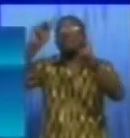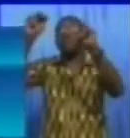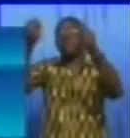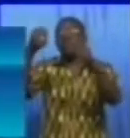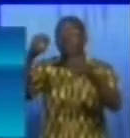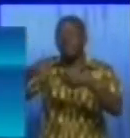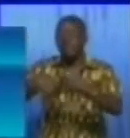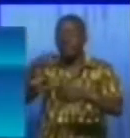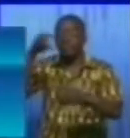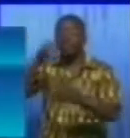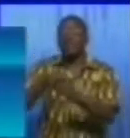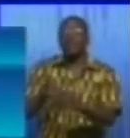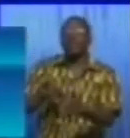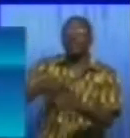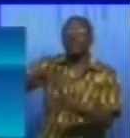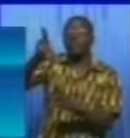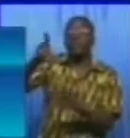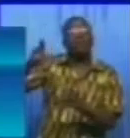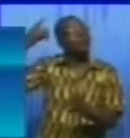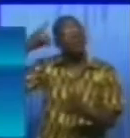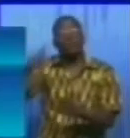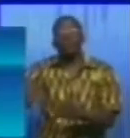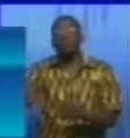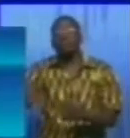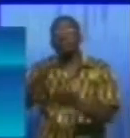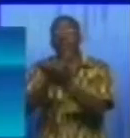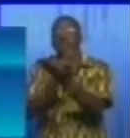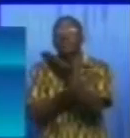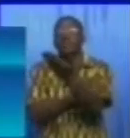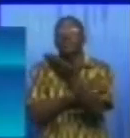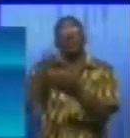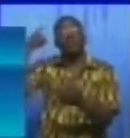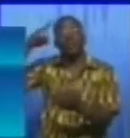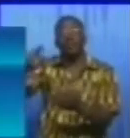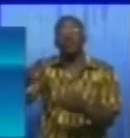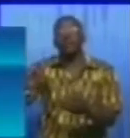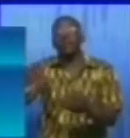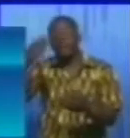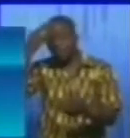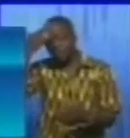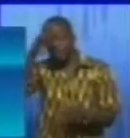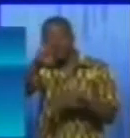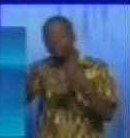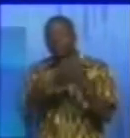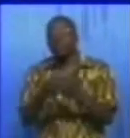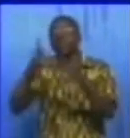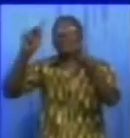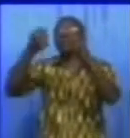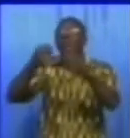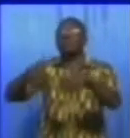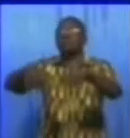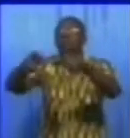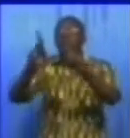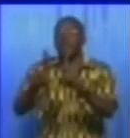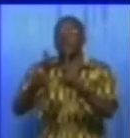le domaine de l'amélioration des compétences des infirmiers sur le plan technique, mais également des thèmes qui leur permettent